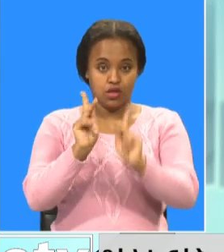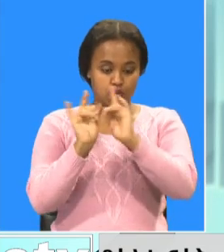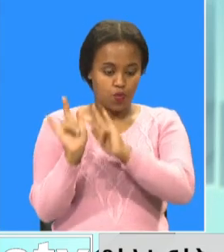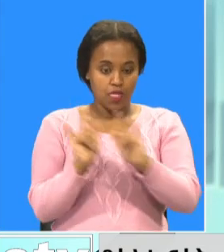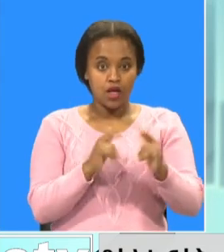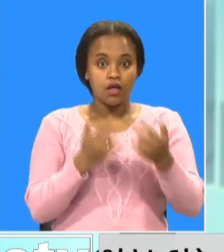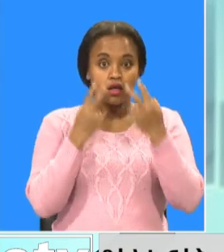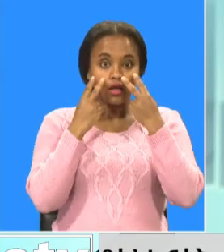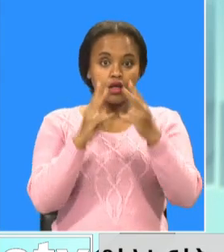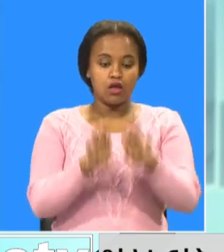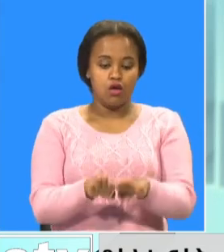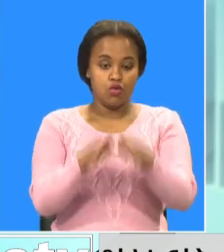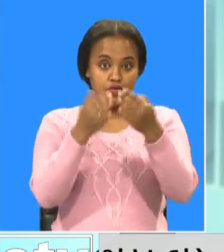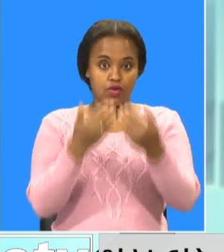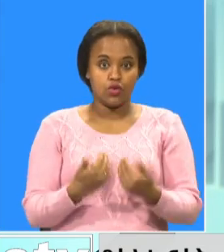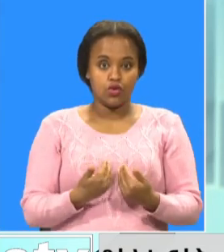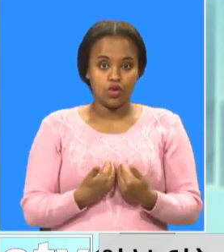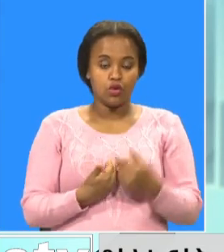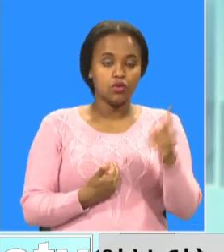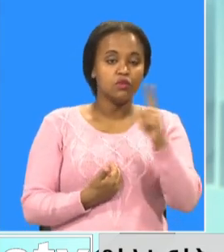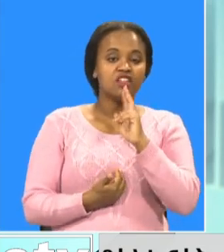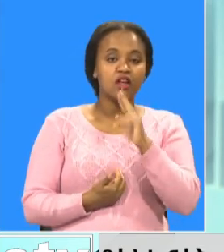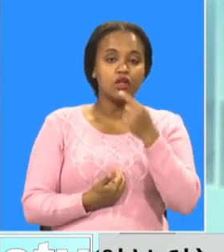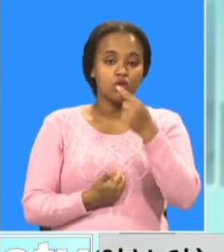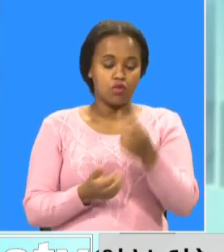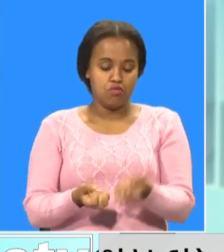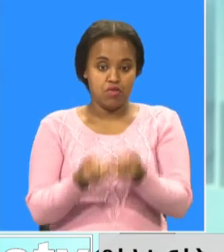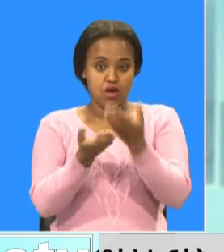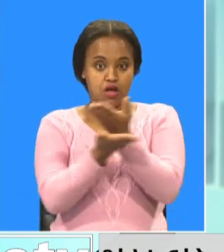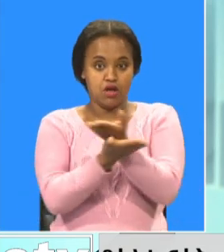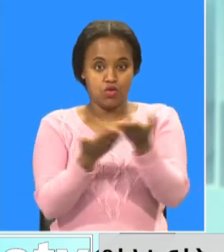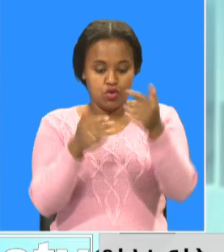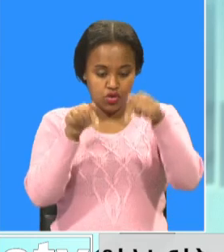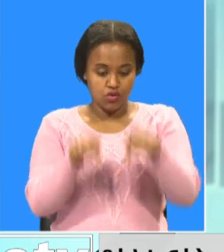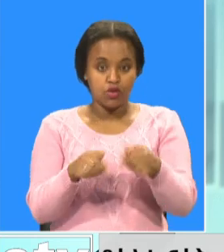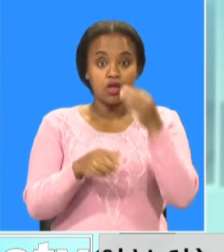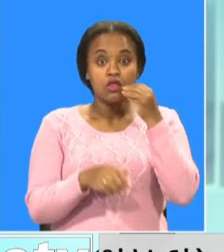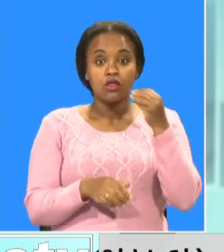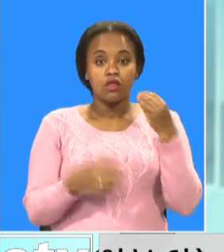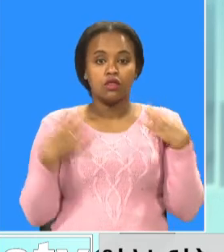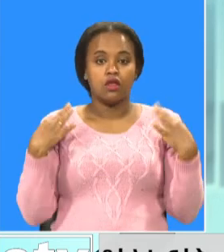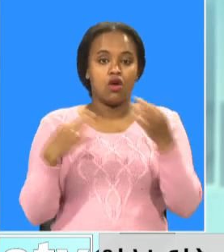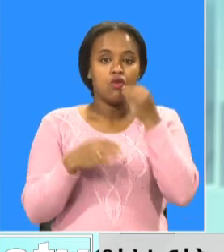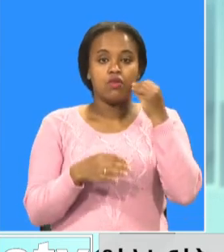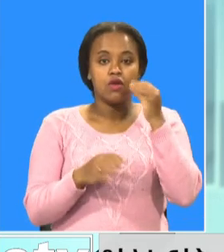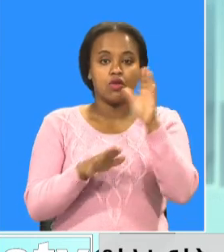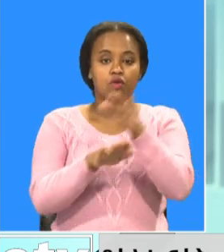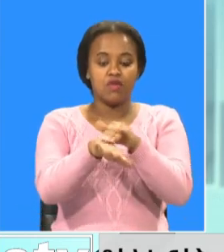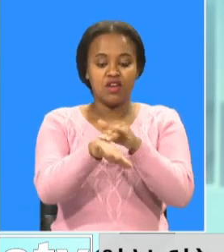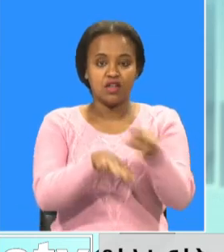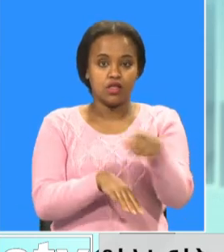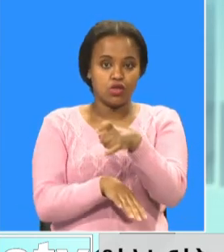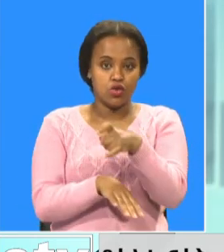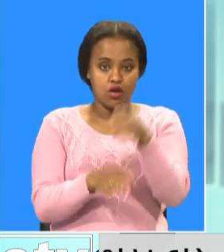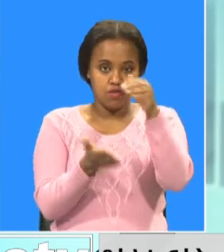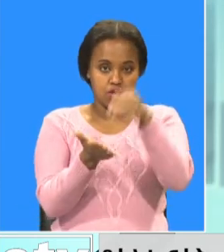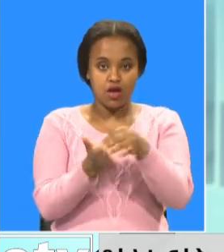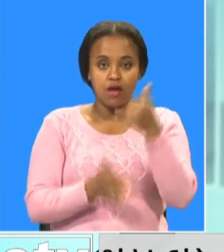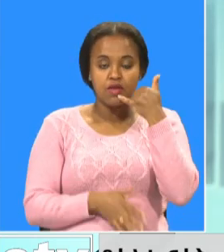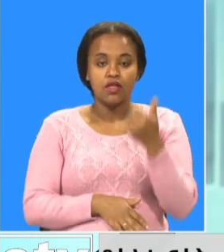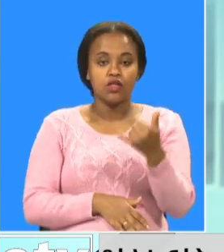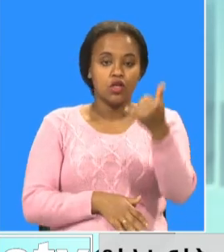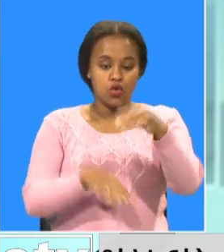ዘንድ እየታዩ ያሉ ክፍተቶች ምንድናቸው የሚለውንና ሌሎች በርካታ ጉዳዮችን በዚህ በጤናው በቤትዎ ፕሮግራማችን የምዳስስ ይሆናል። በድጋሚ አንድ ጊዜ